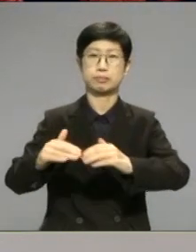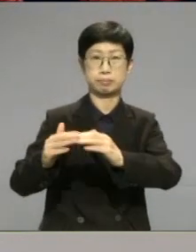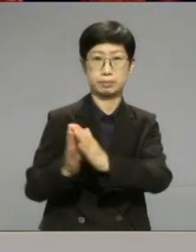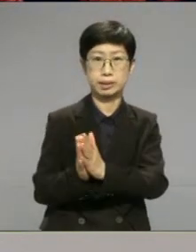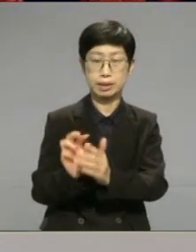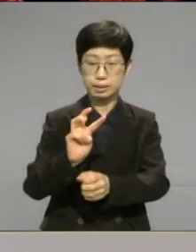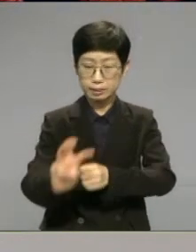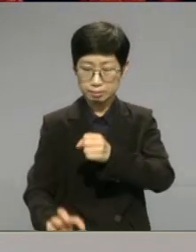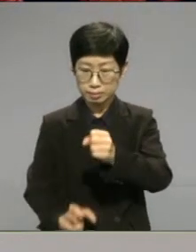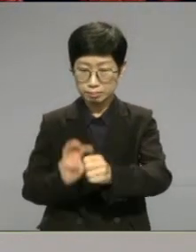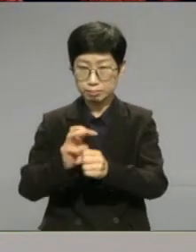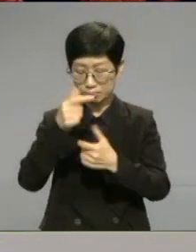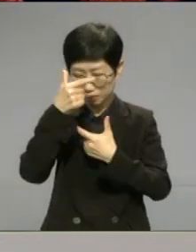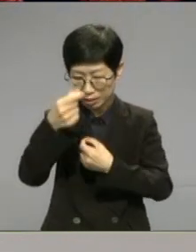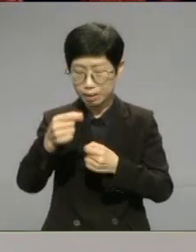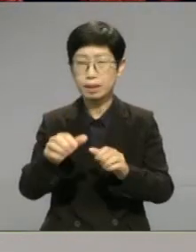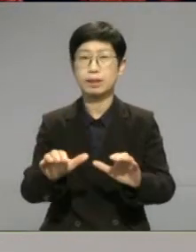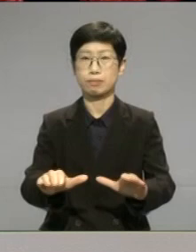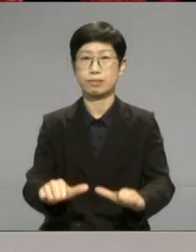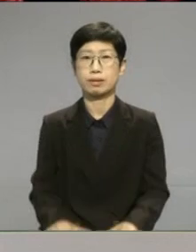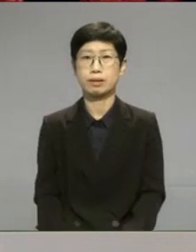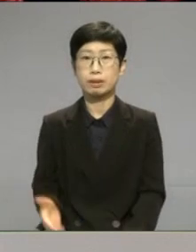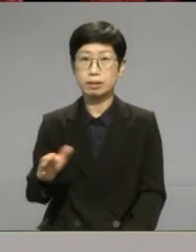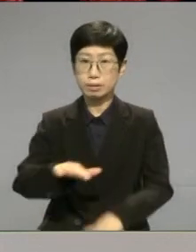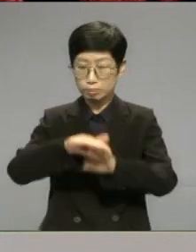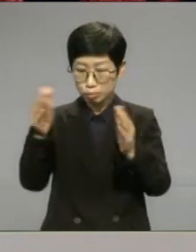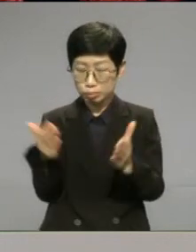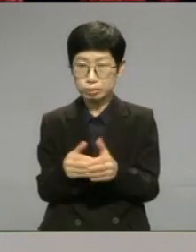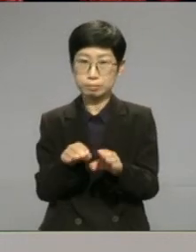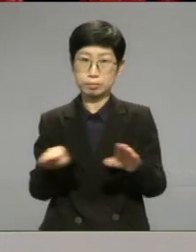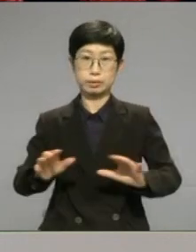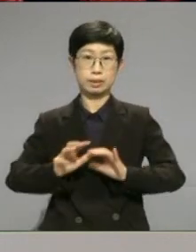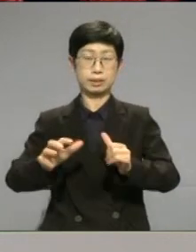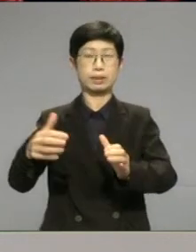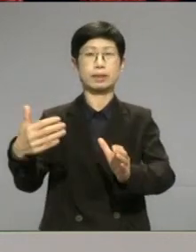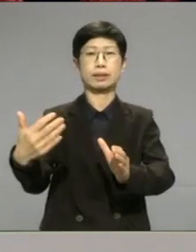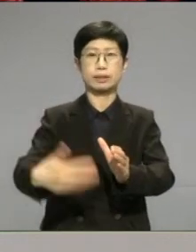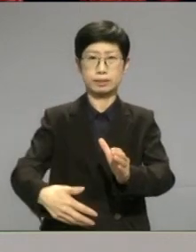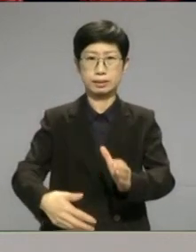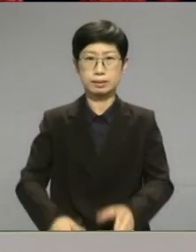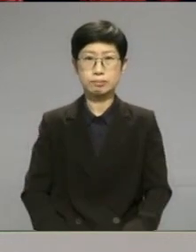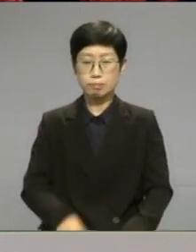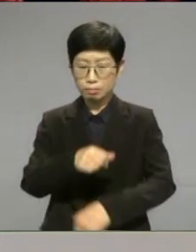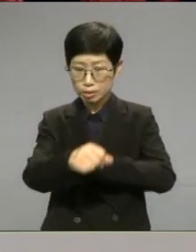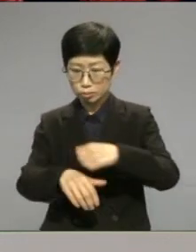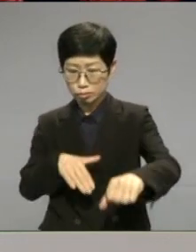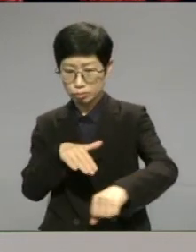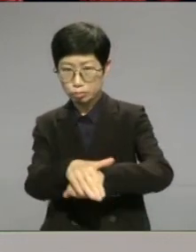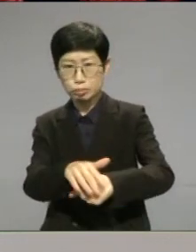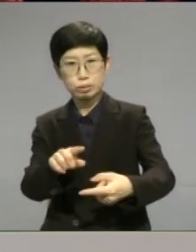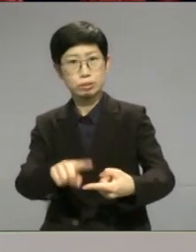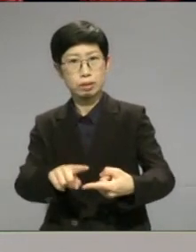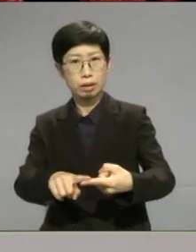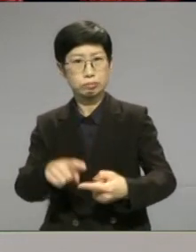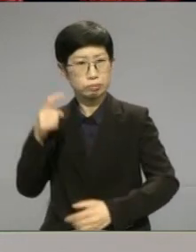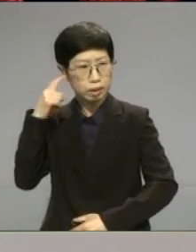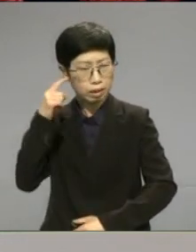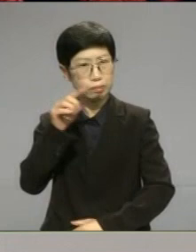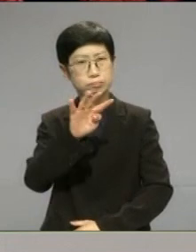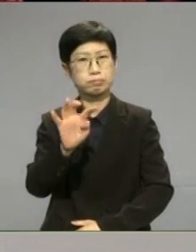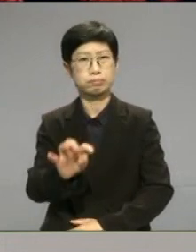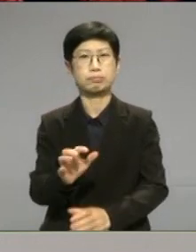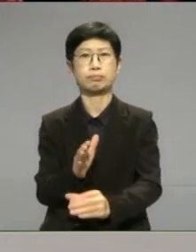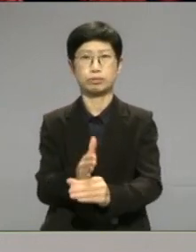정확히 30년째인데요. 하지만 모두에게 평등한 세상은 열리지 않았고, 민주주의에 대한 회의감마저 커지고